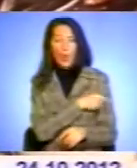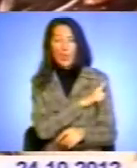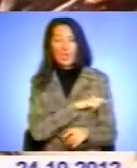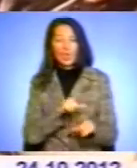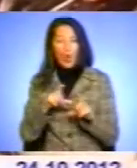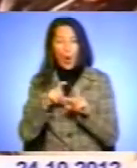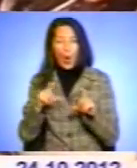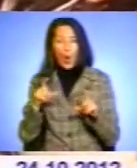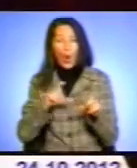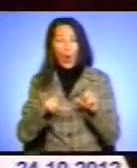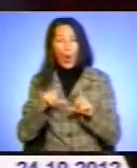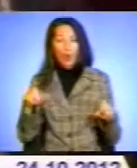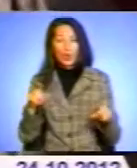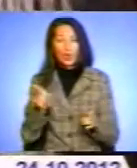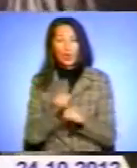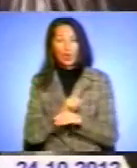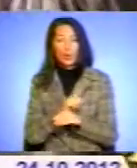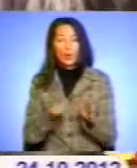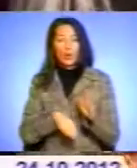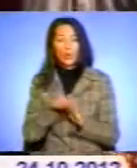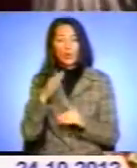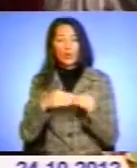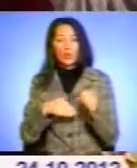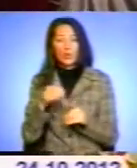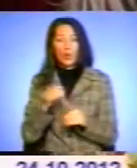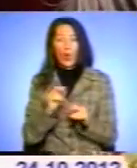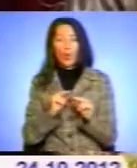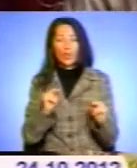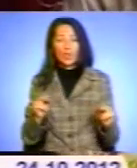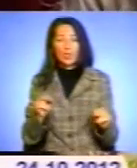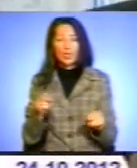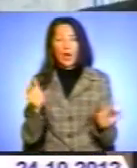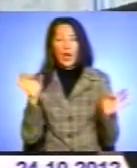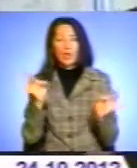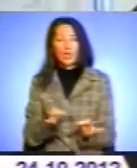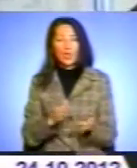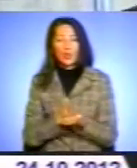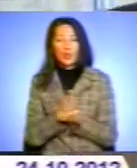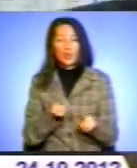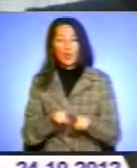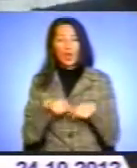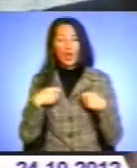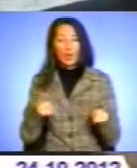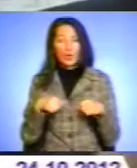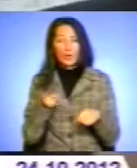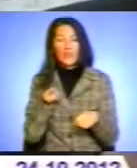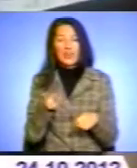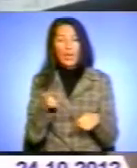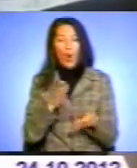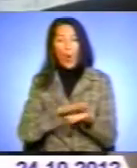коледжу, Тернопільського вищого професійного училища ресторанного сервісу і торгівлі. Від тих умов, в яких проживатимуть